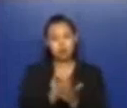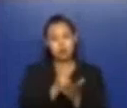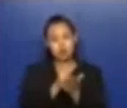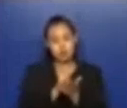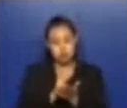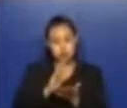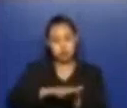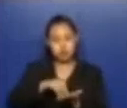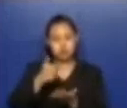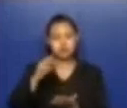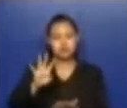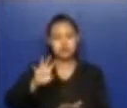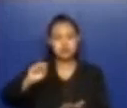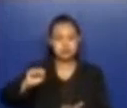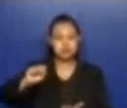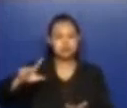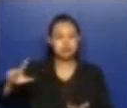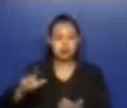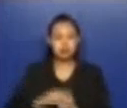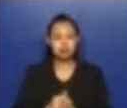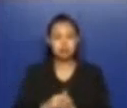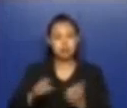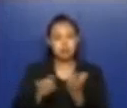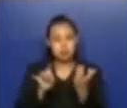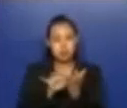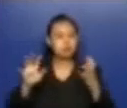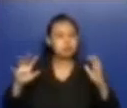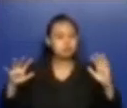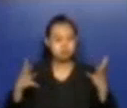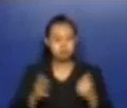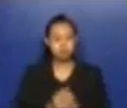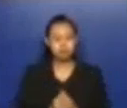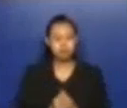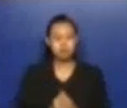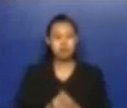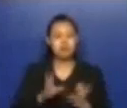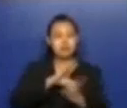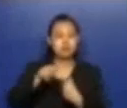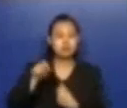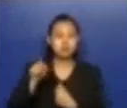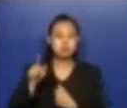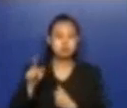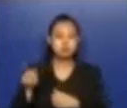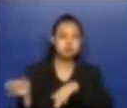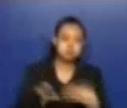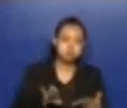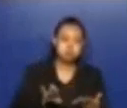ฟื้นฟู 400,000 ล้านไม่เกิดประสิทธิผลความหายนะทางเศรษฐกิจอาจจะเกิ